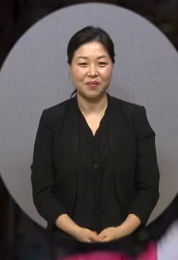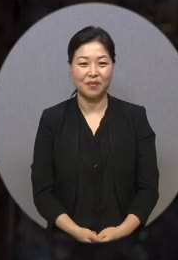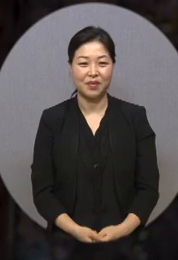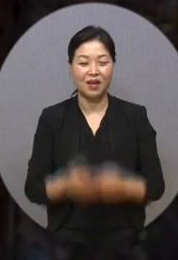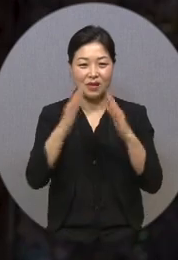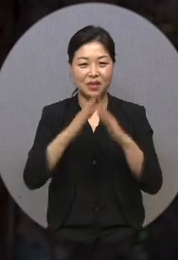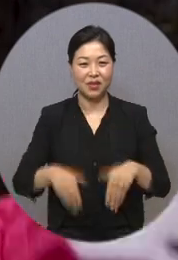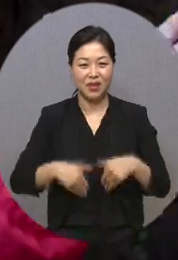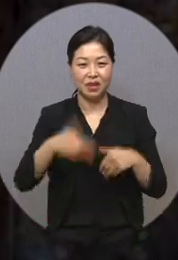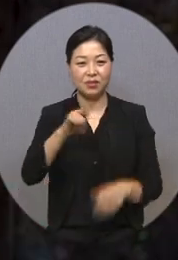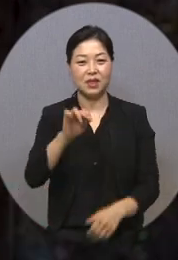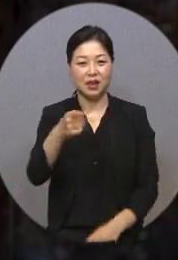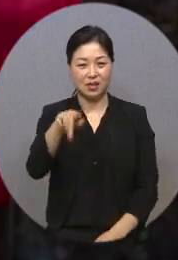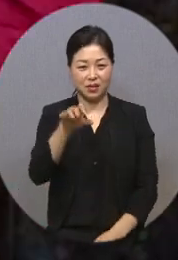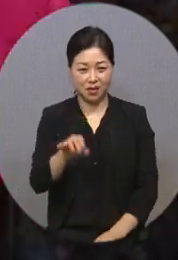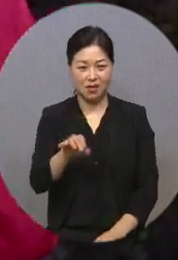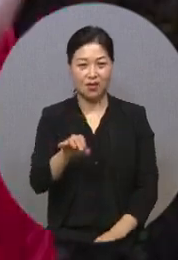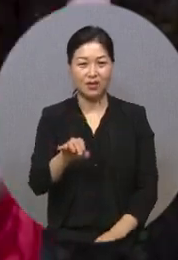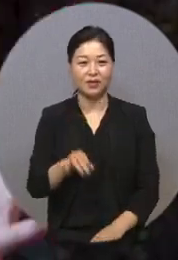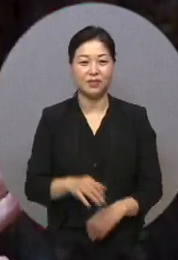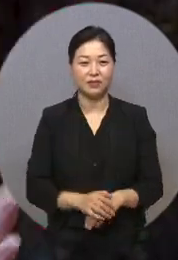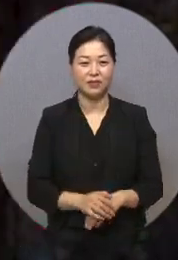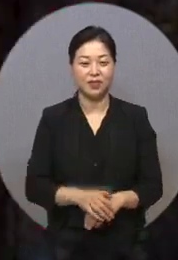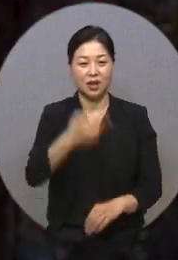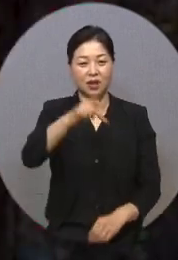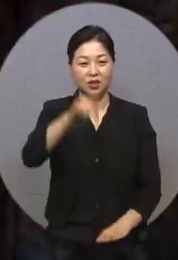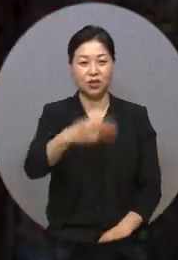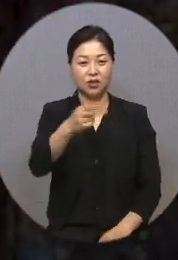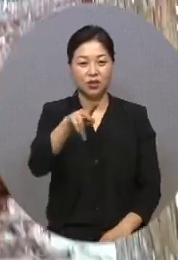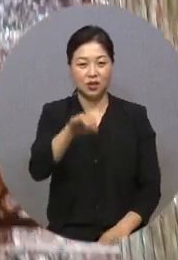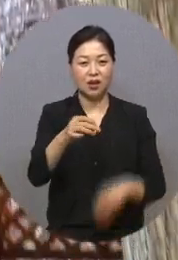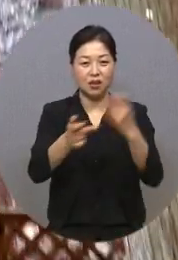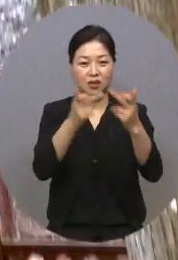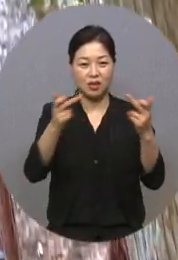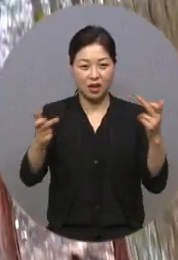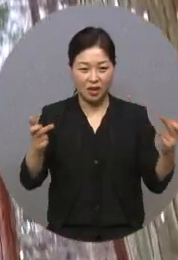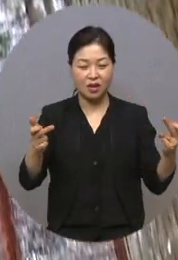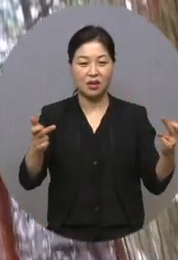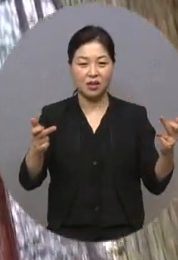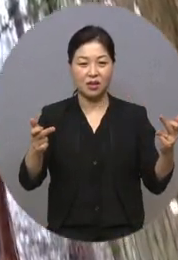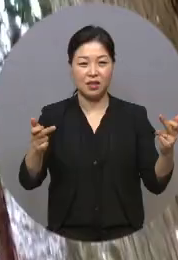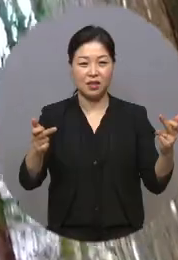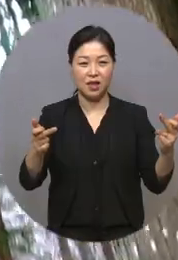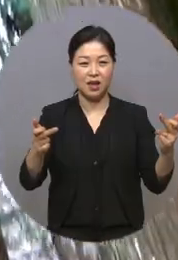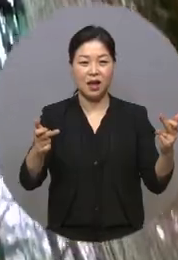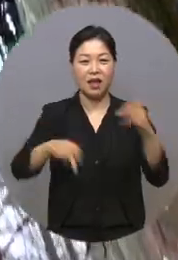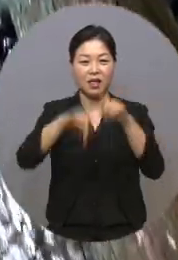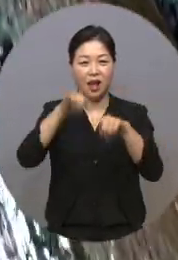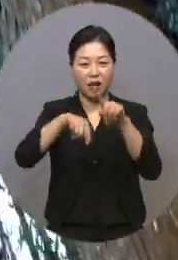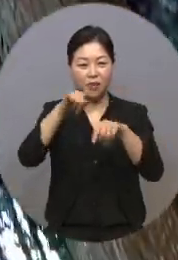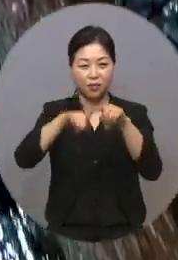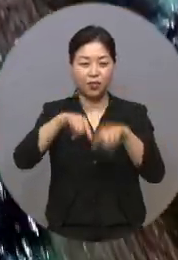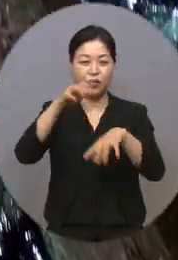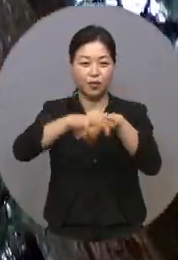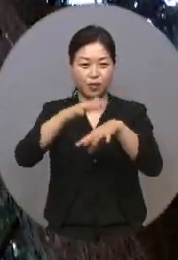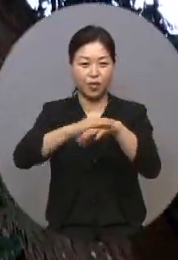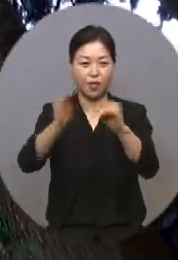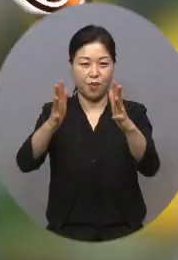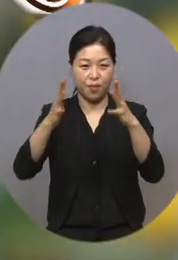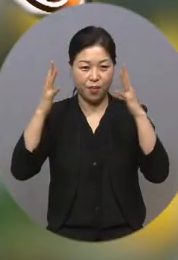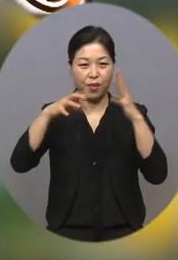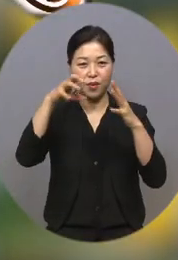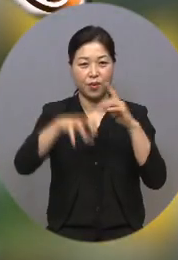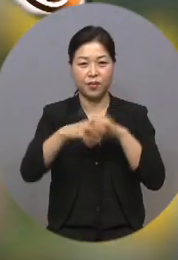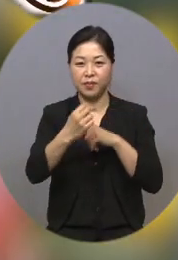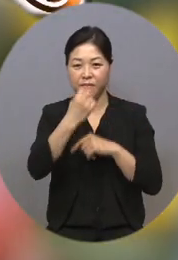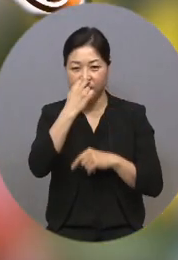전라남도 장성 그중에서도 충령산 편백농원입니다. 아우 편백농원 코끝이 달라.